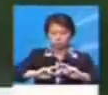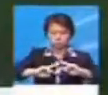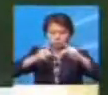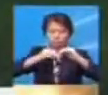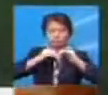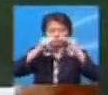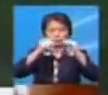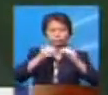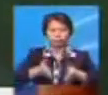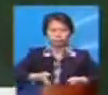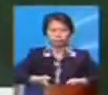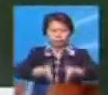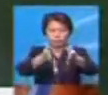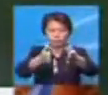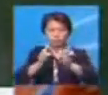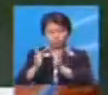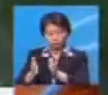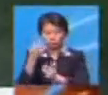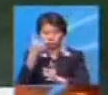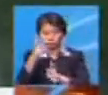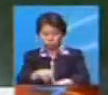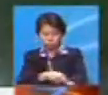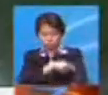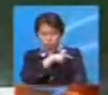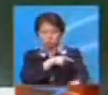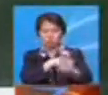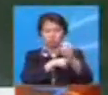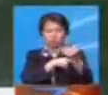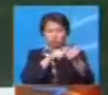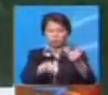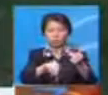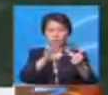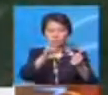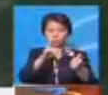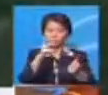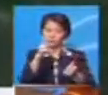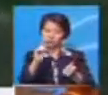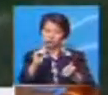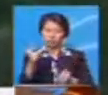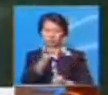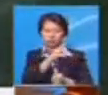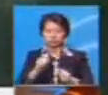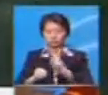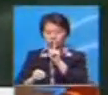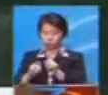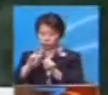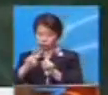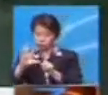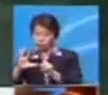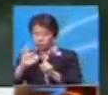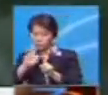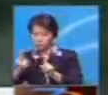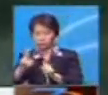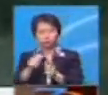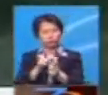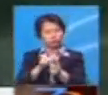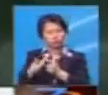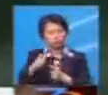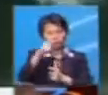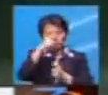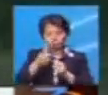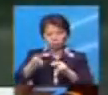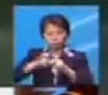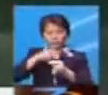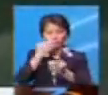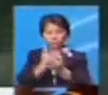taraf Jalan Ulu Krian fasa kedua sepanjang 10.5 km. Manakala RM125,000 diluluskan untuk